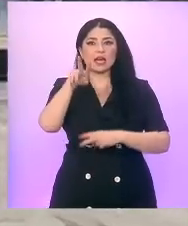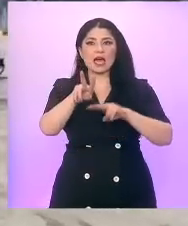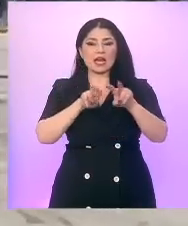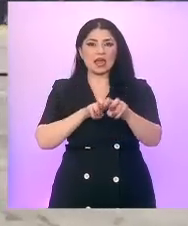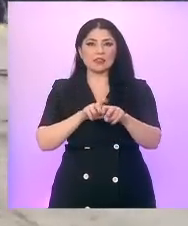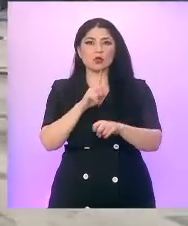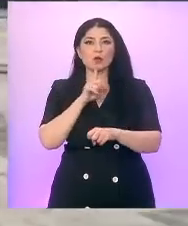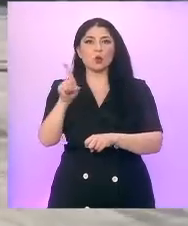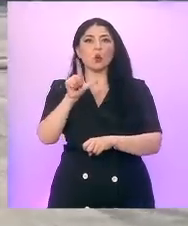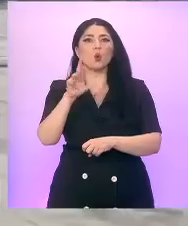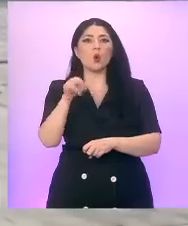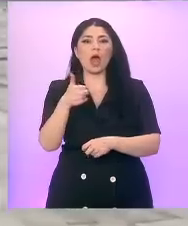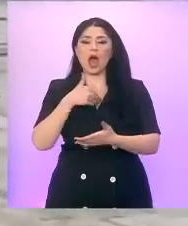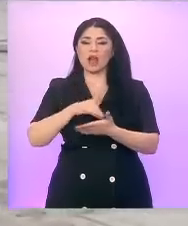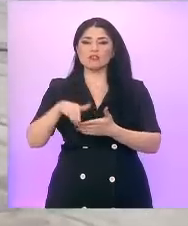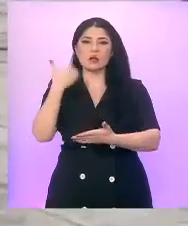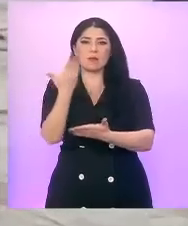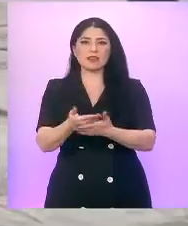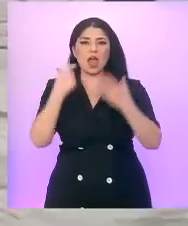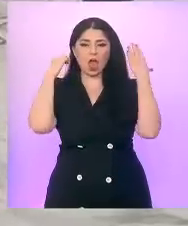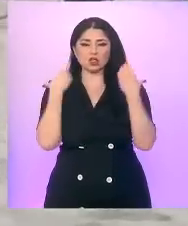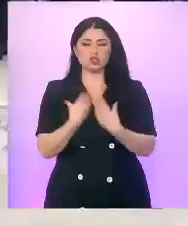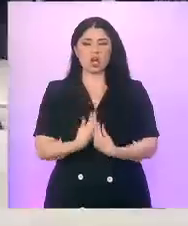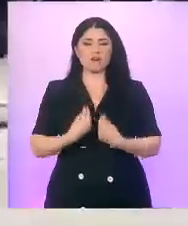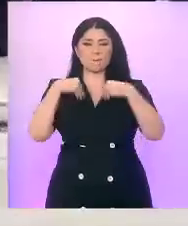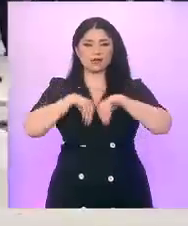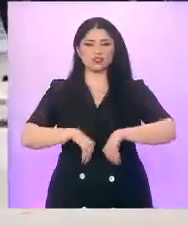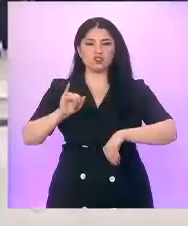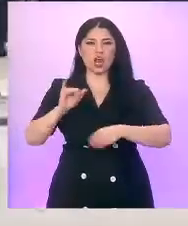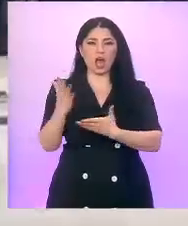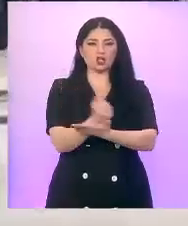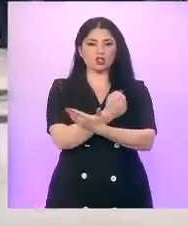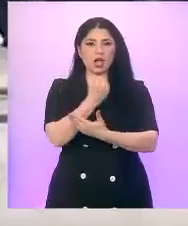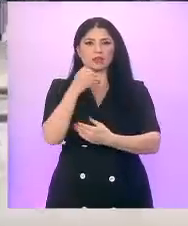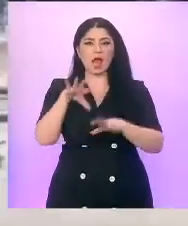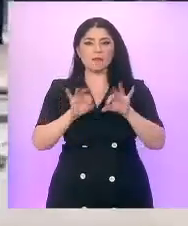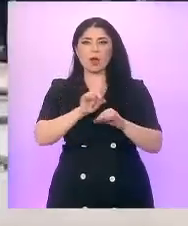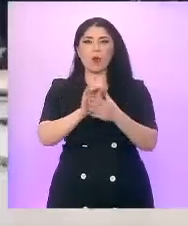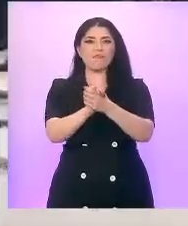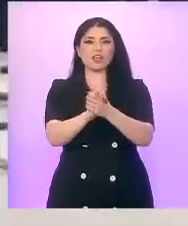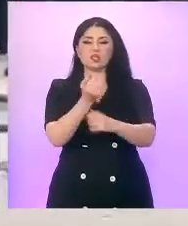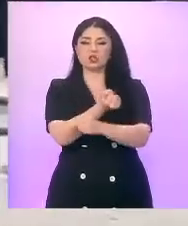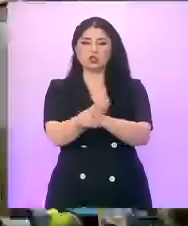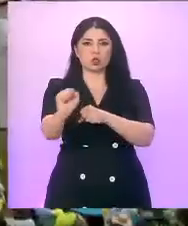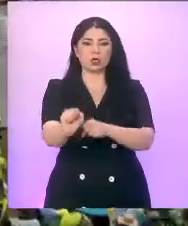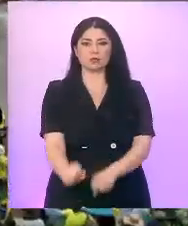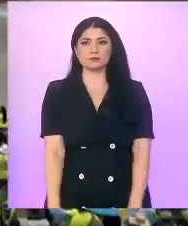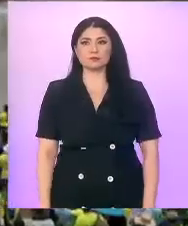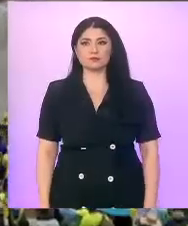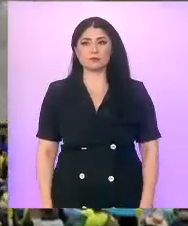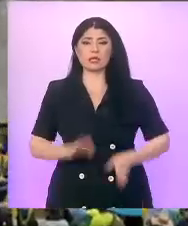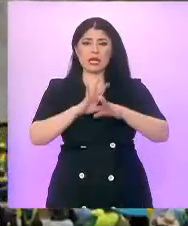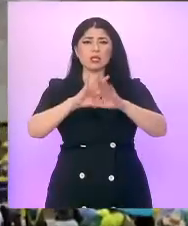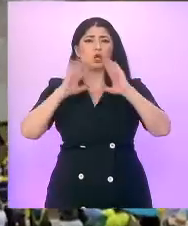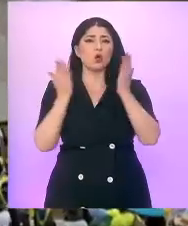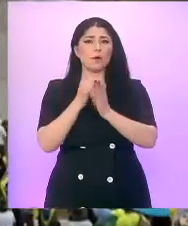de învestirea lui Lula, refuzând să predea eșarfa prezidențială învingătorului pe care nu l-a felicitat niciodată. Liderii